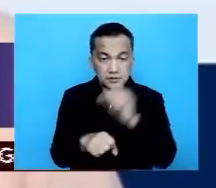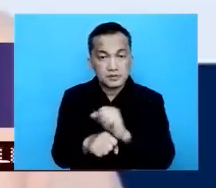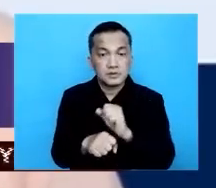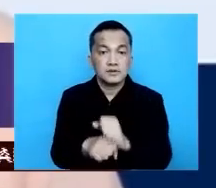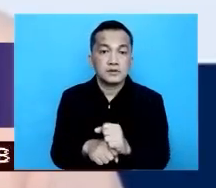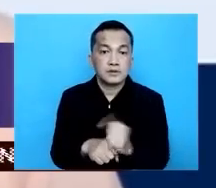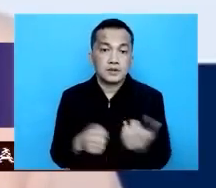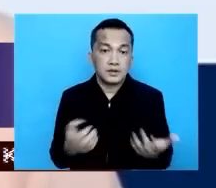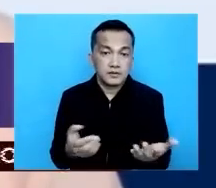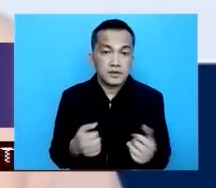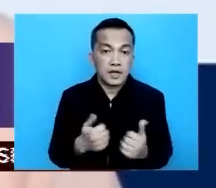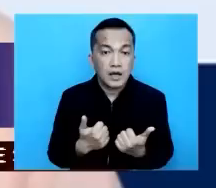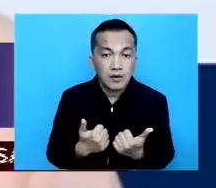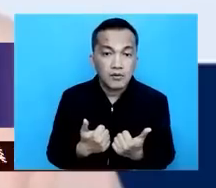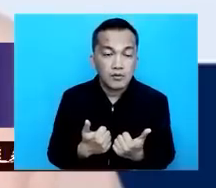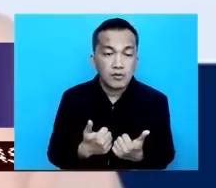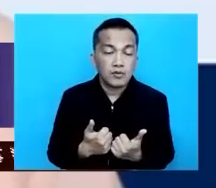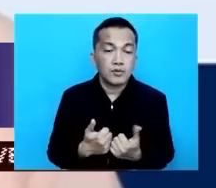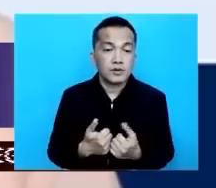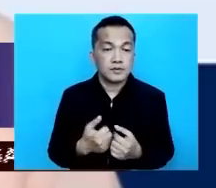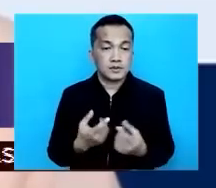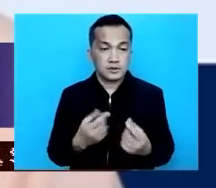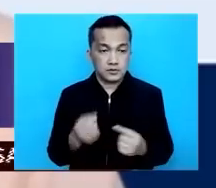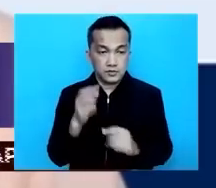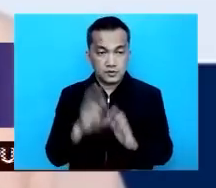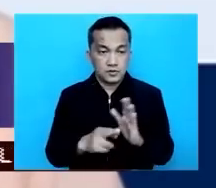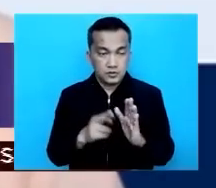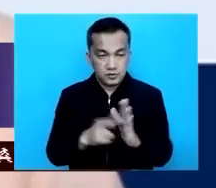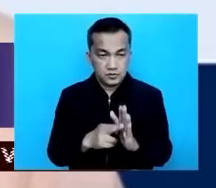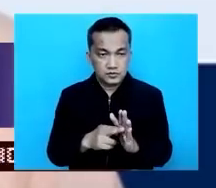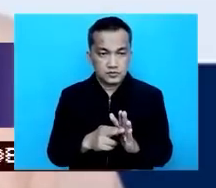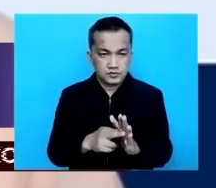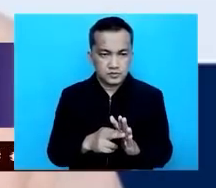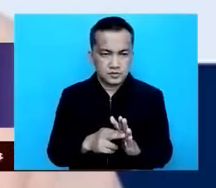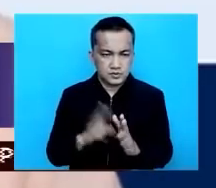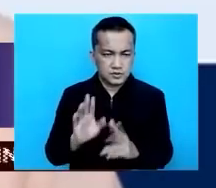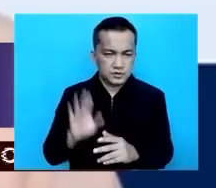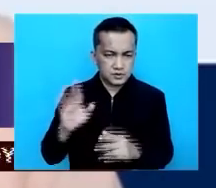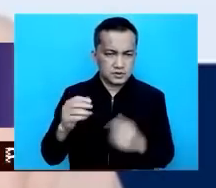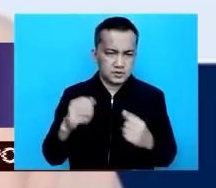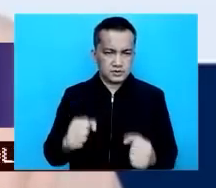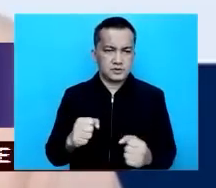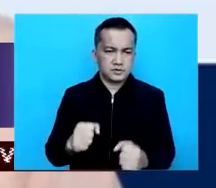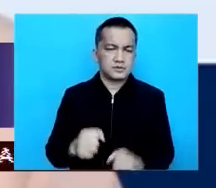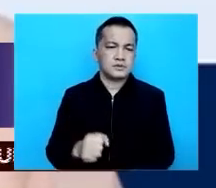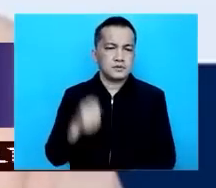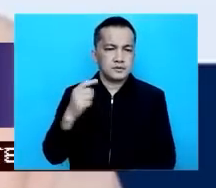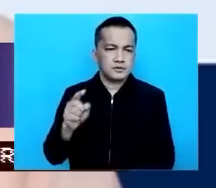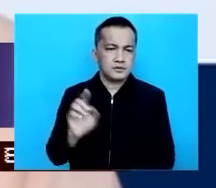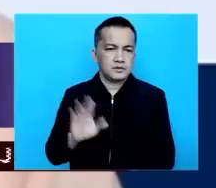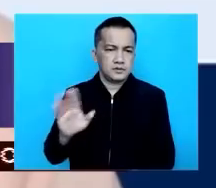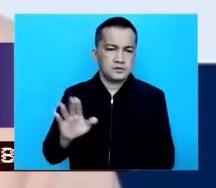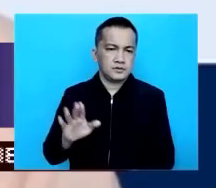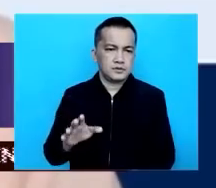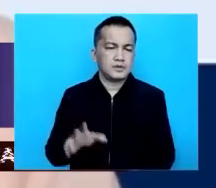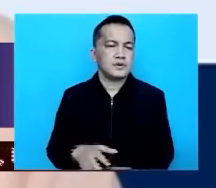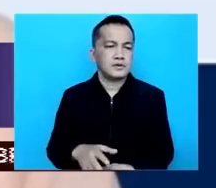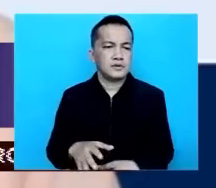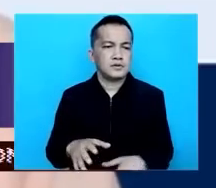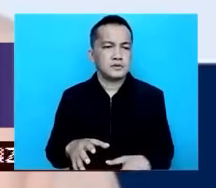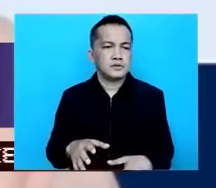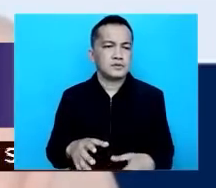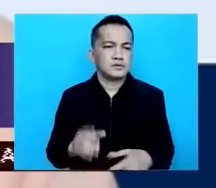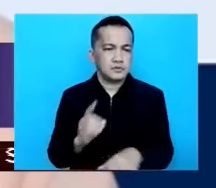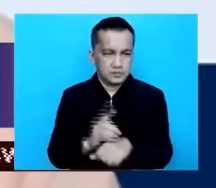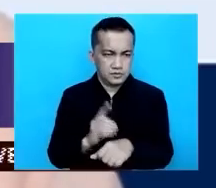so paano pa niya magagampanan fully o ma-maximize yung kanyang lakas para dun sa kanyang mga kanyang duties